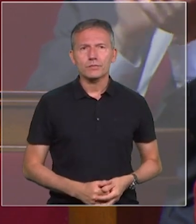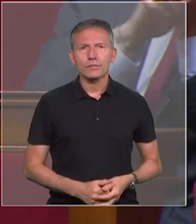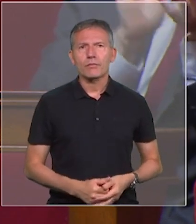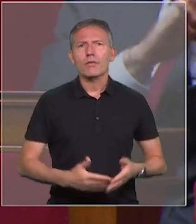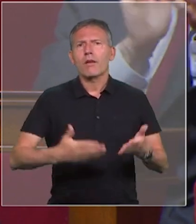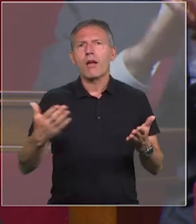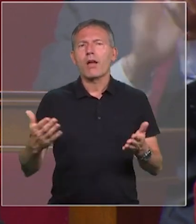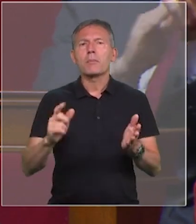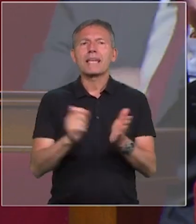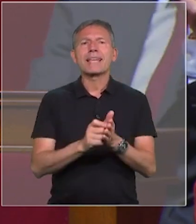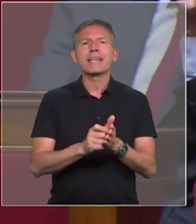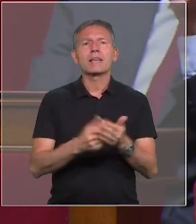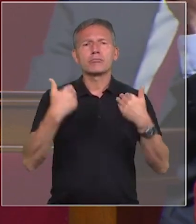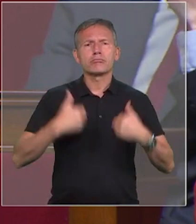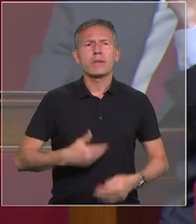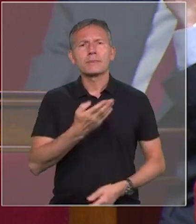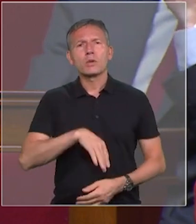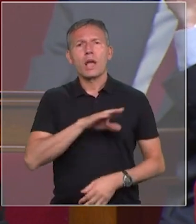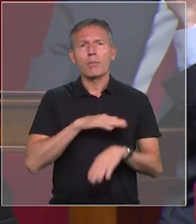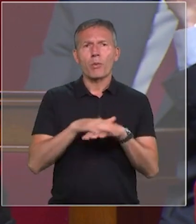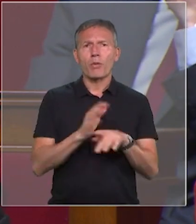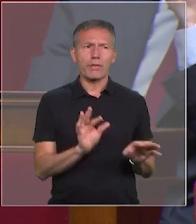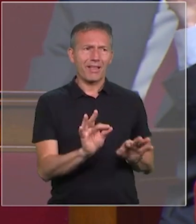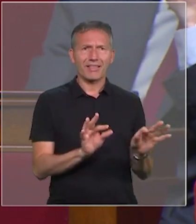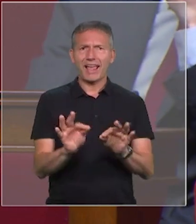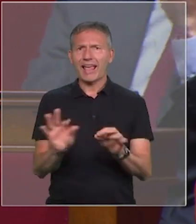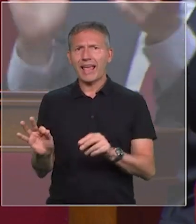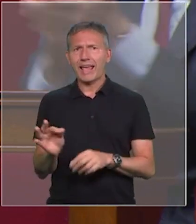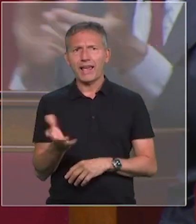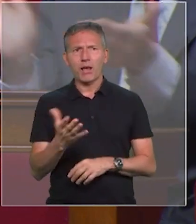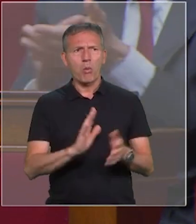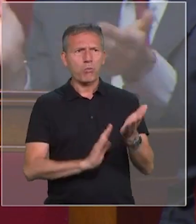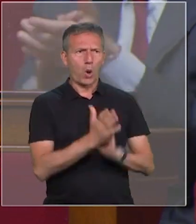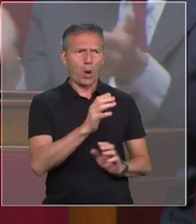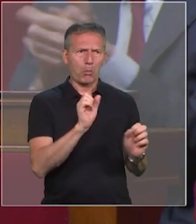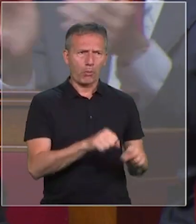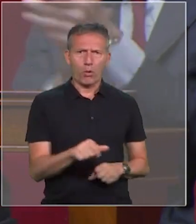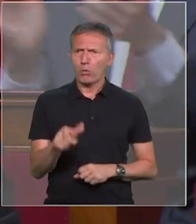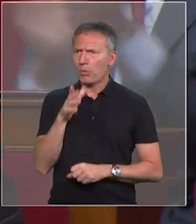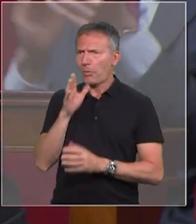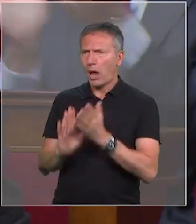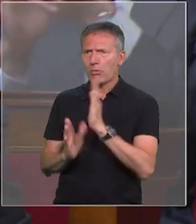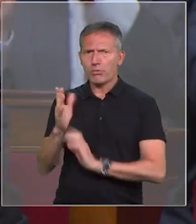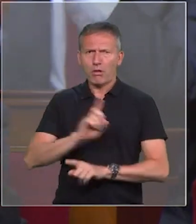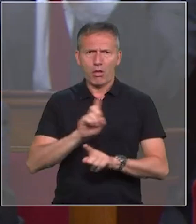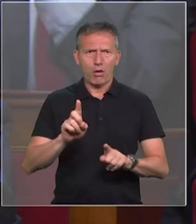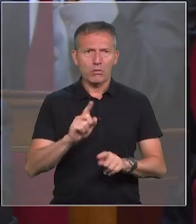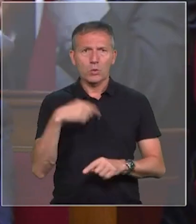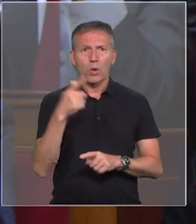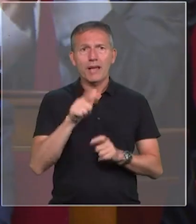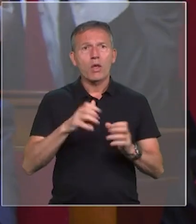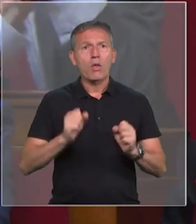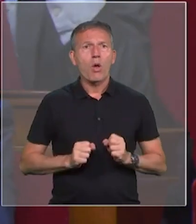Et quand on est un responsable politique, on ne fait pas le tri entre ce qui peut être brûlé et ce qui ne peut pas l'être. À ceux qui osent